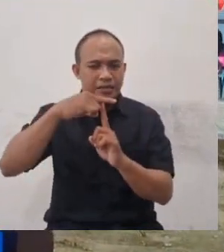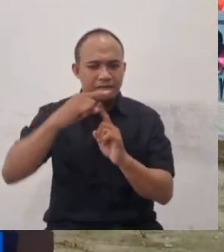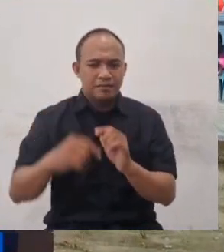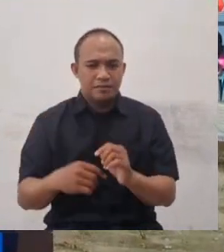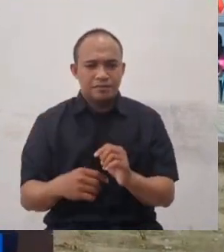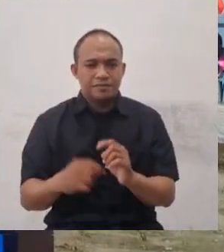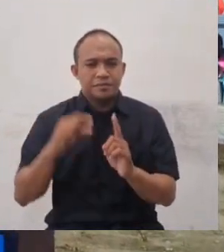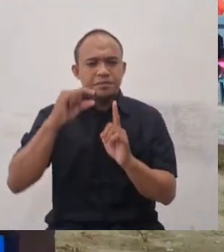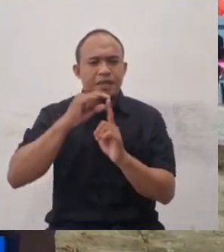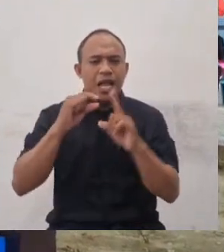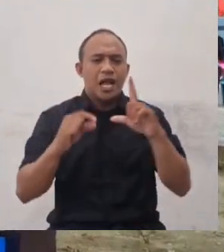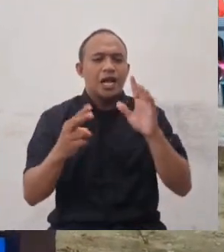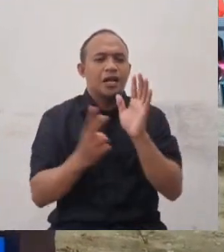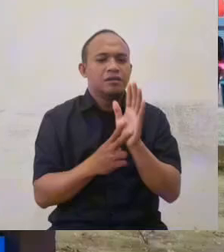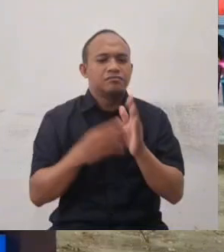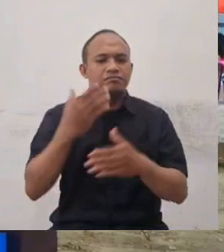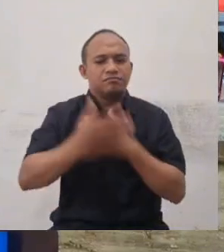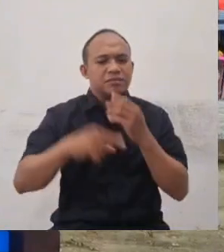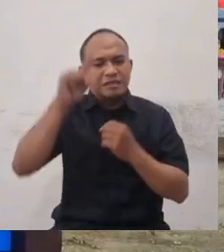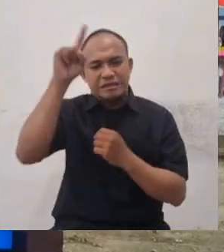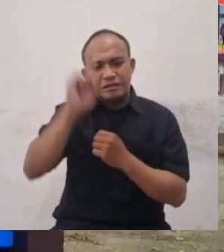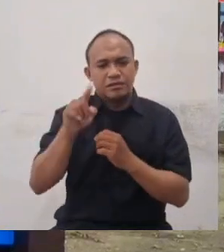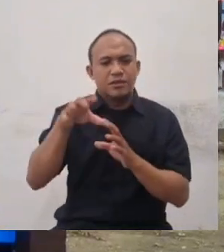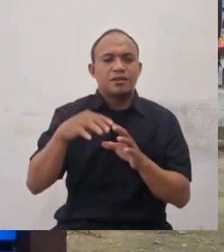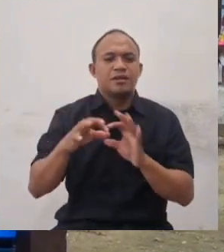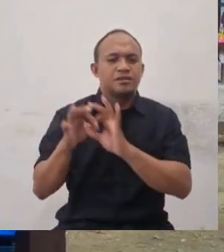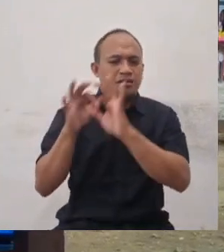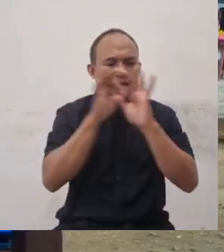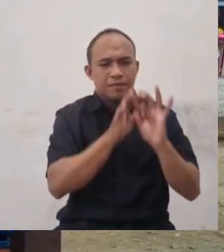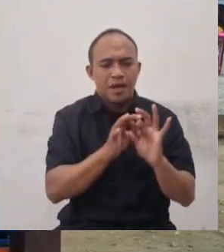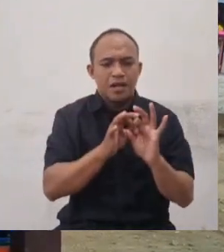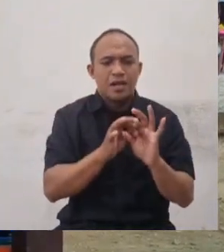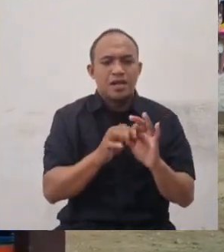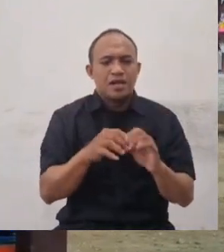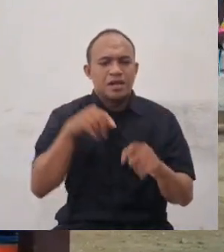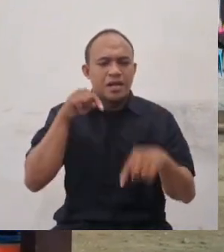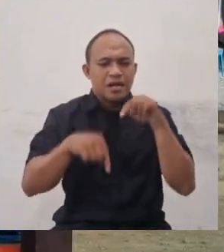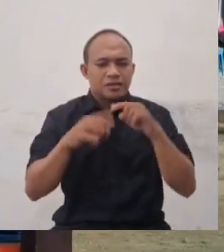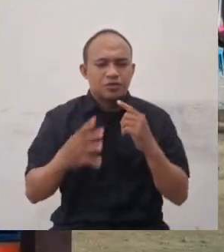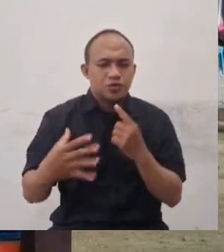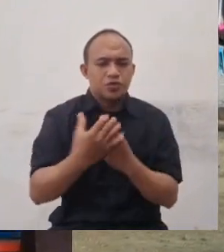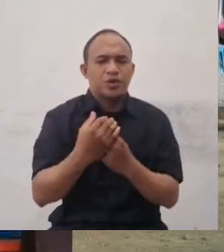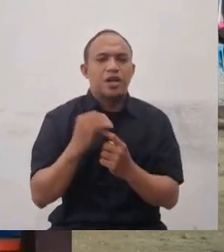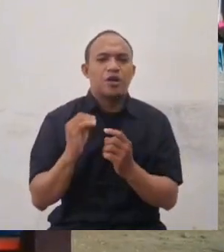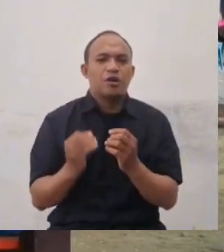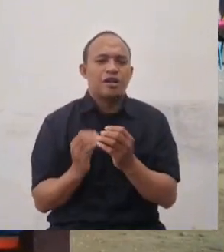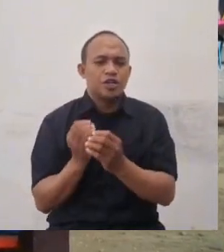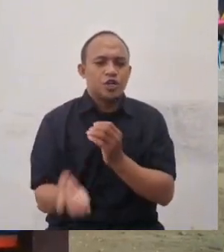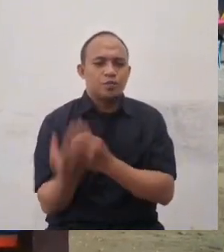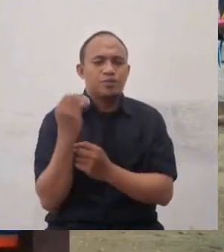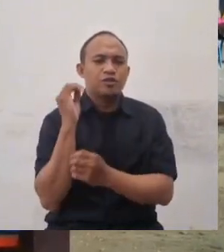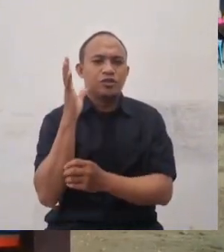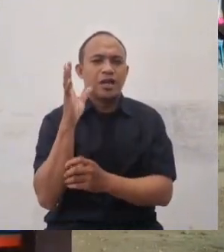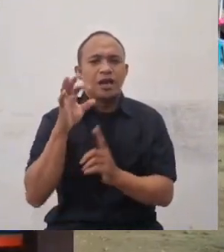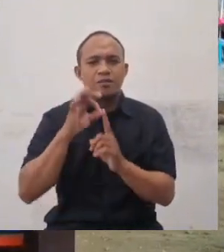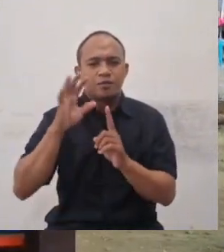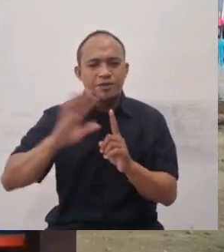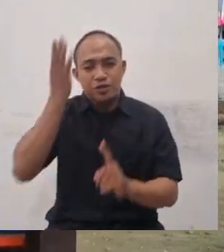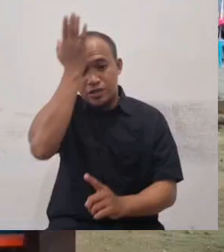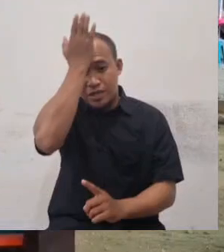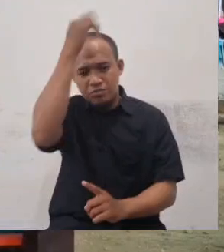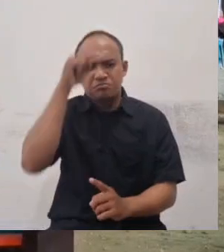PT PLN Nusantara Power bekerjasama dengan Dinas Lingkungan Hidup dan Kehutanan Provinsi